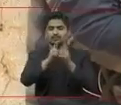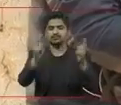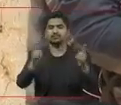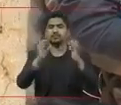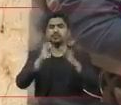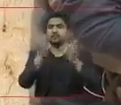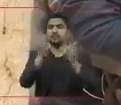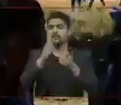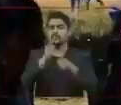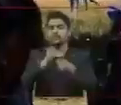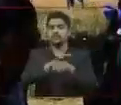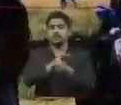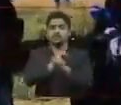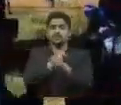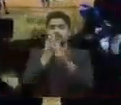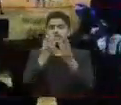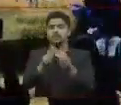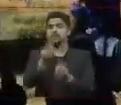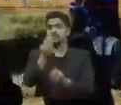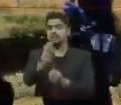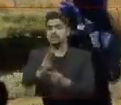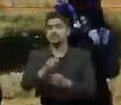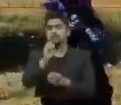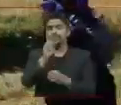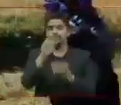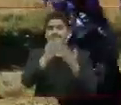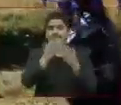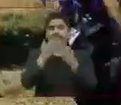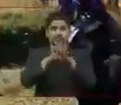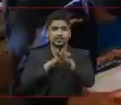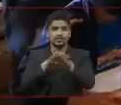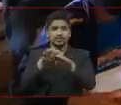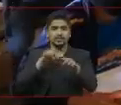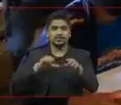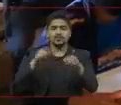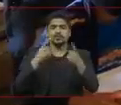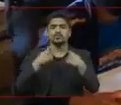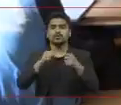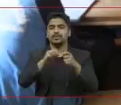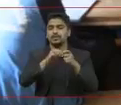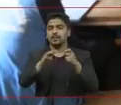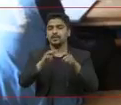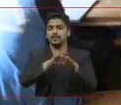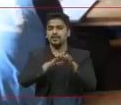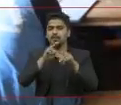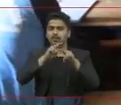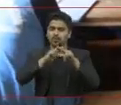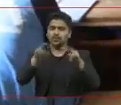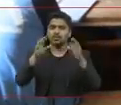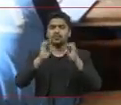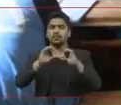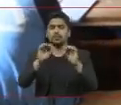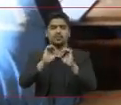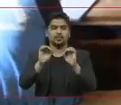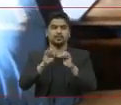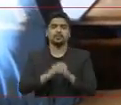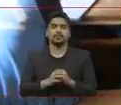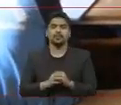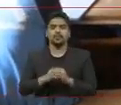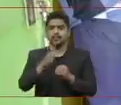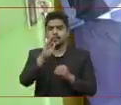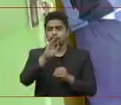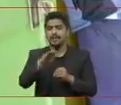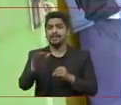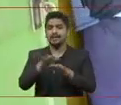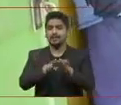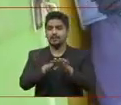सकिए सङ्क्रमणको जोखिम कम हुन्छ। तर विद्यालयहरूमा जनस्वास्थ्यका मापदण्डको पूर्ण पालना नभएको पाइएको छ।